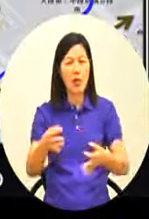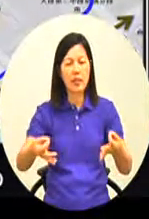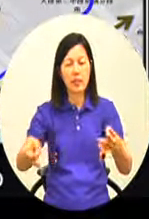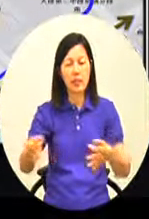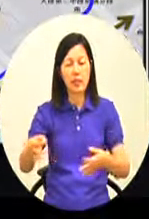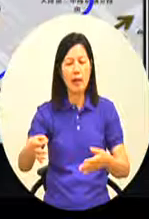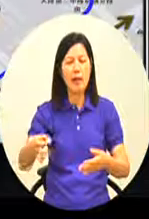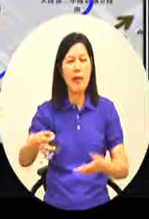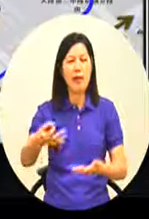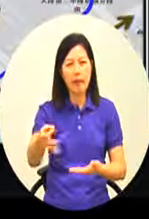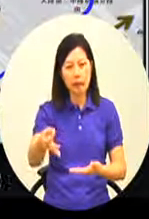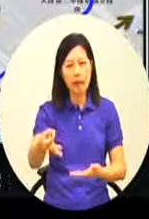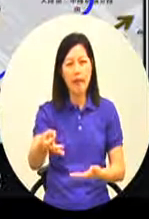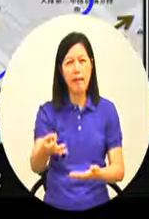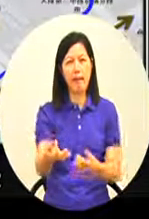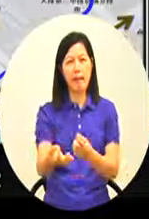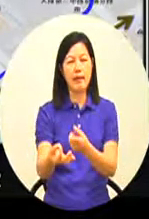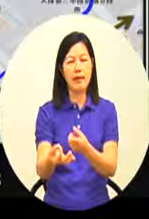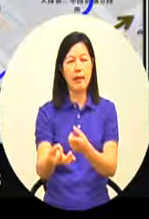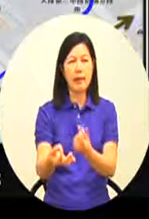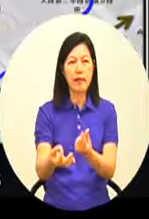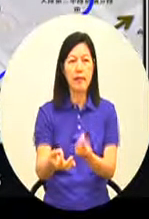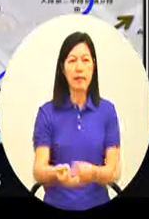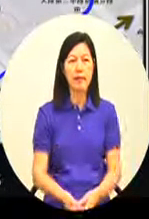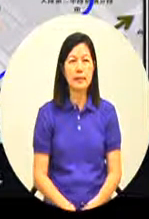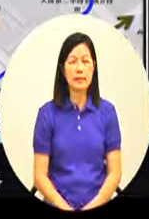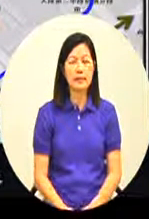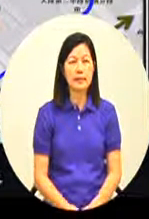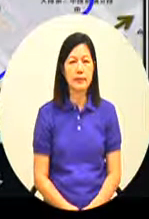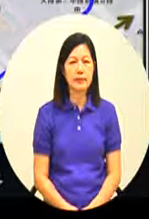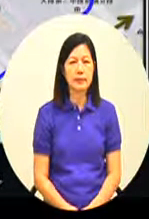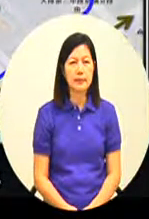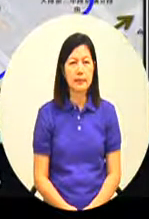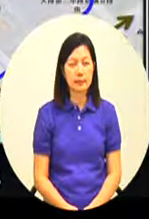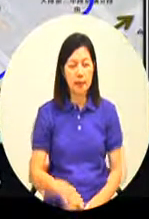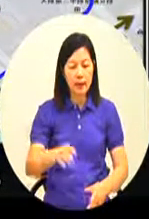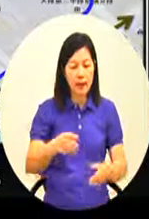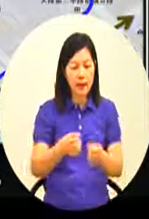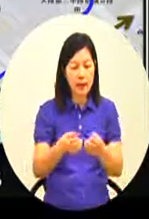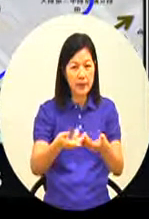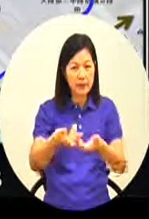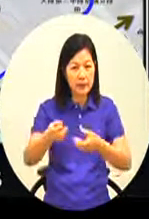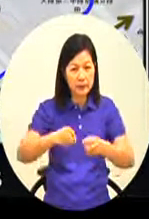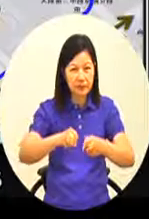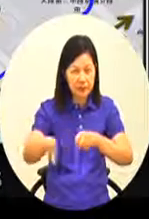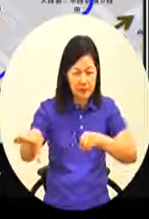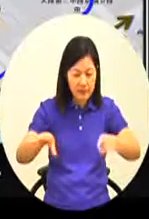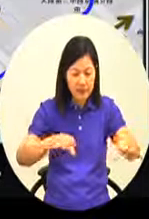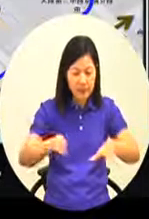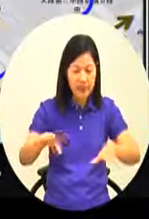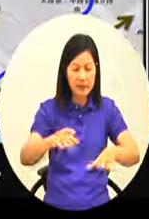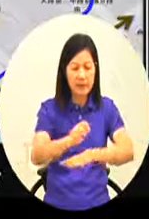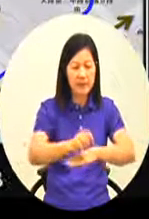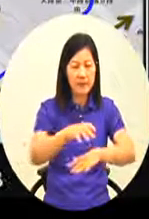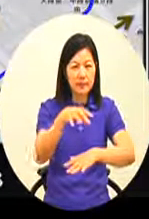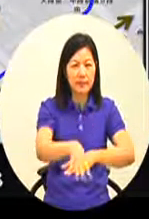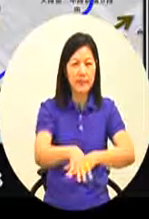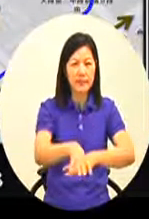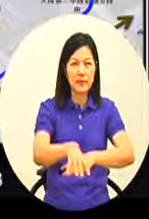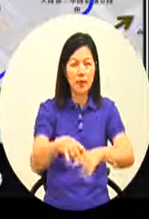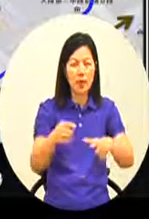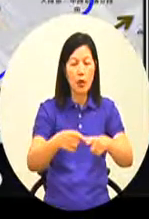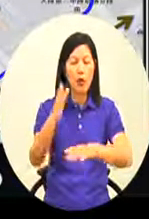啦，所以可以让整个各个分散的这个办公处所，公务单